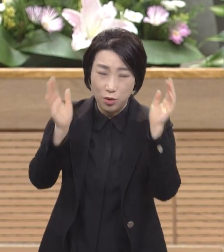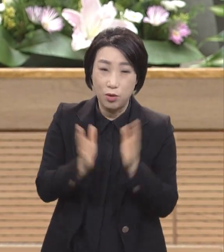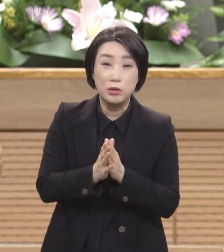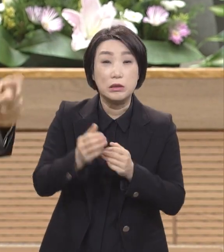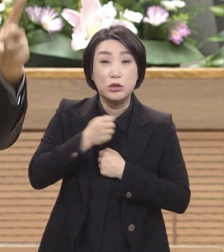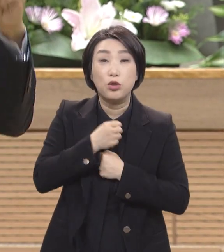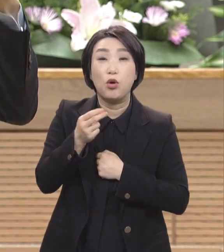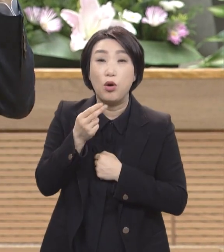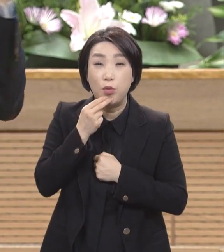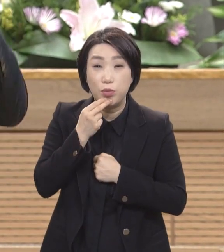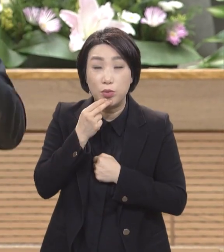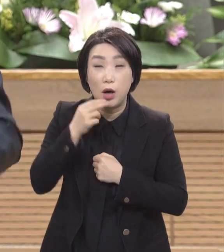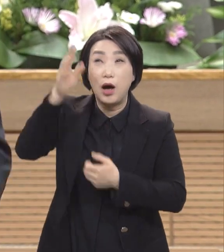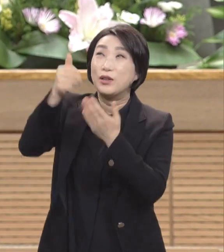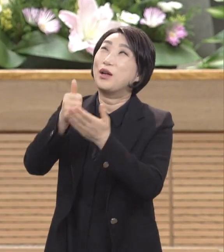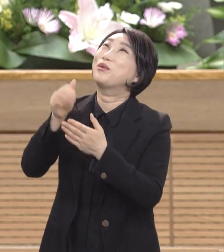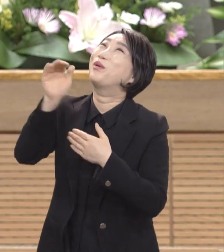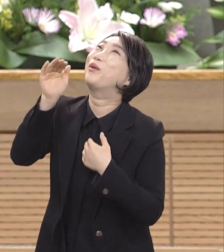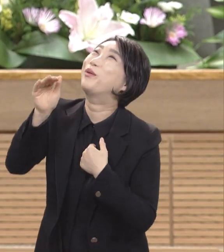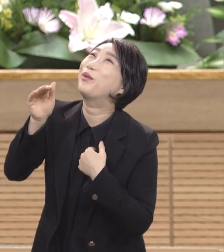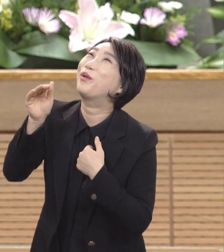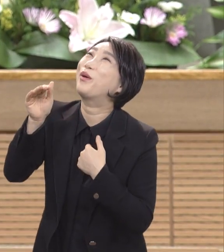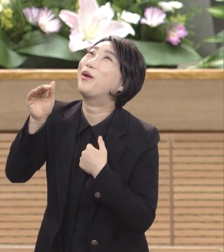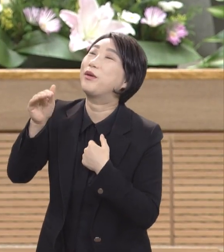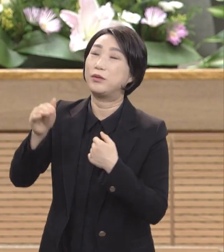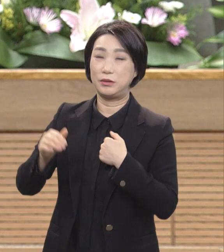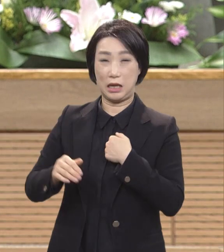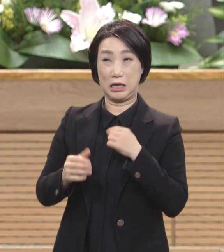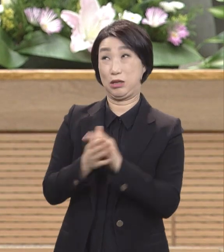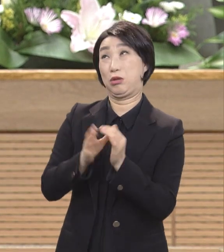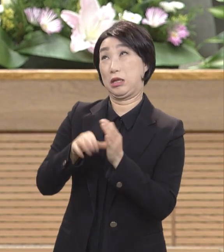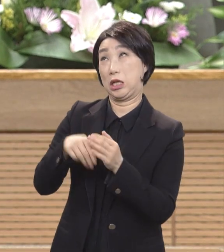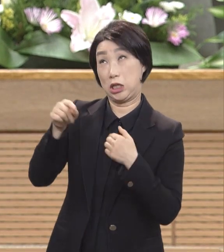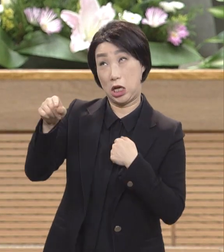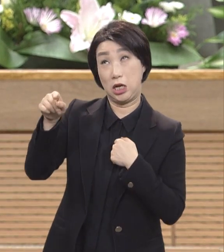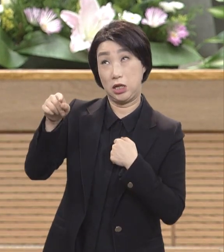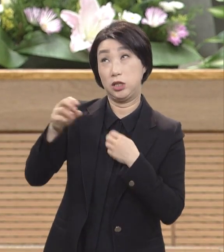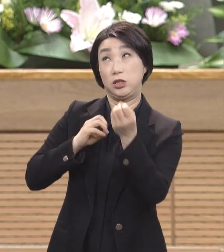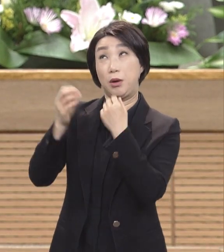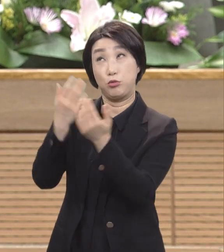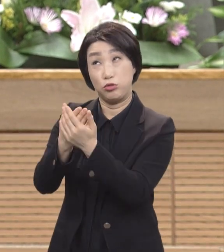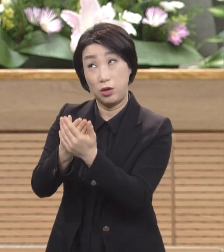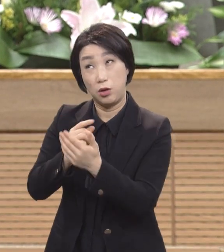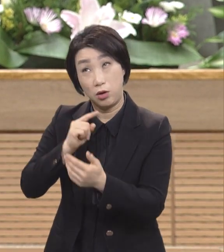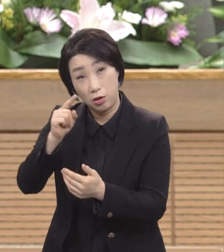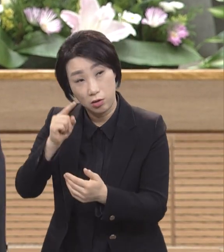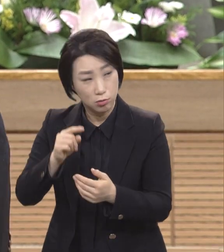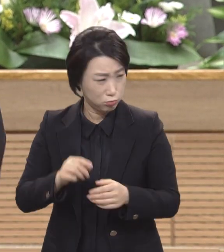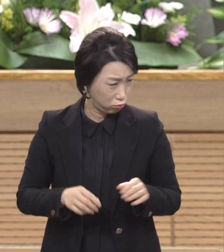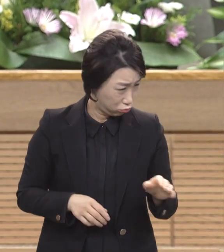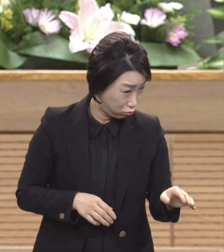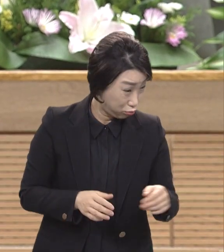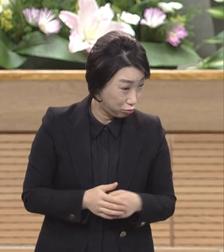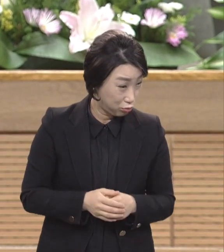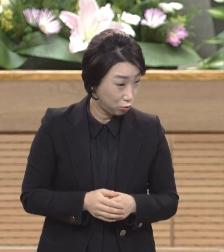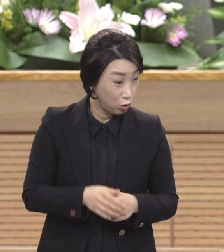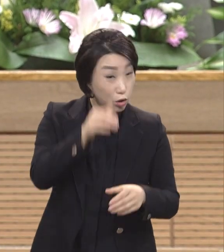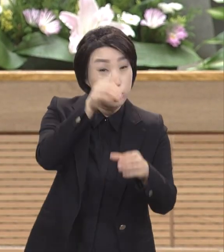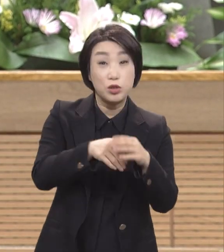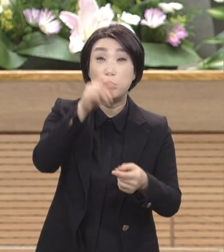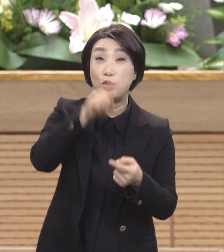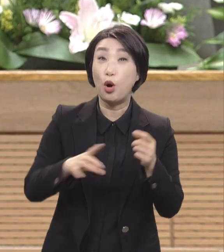지키고 하나님 보고만 내가 기도할 테니 응답해 달라 그러면